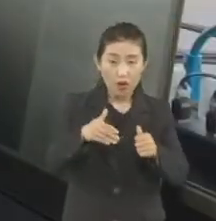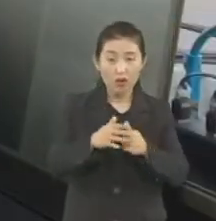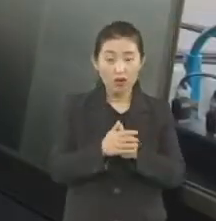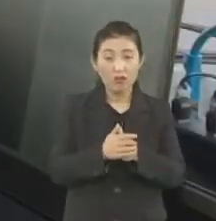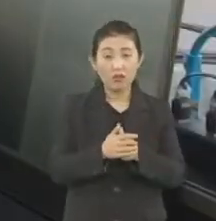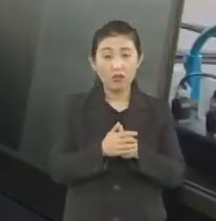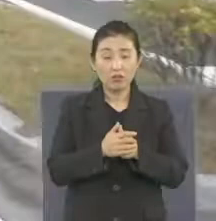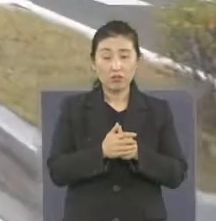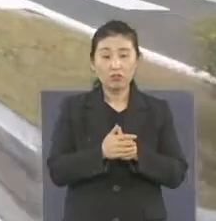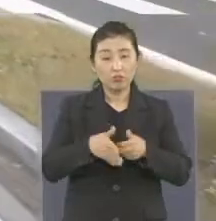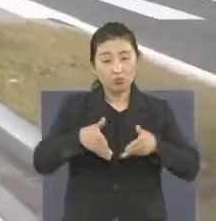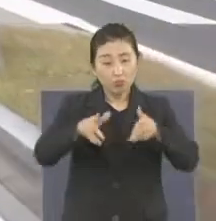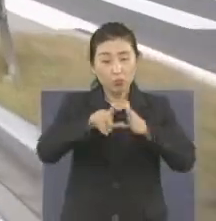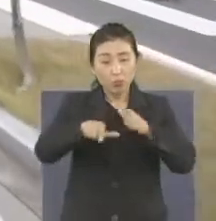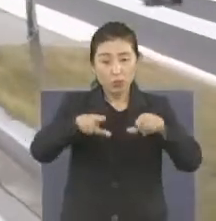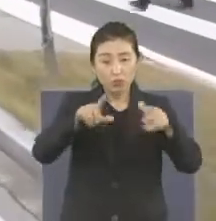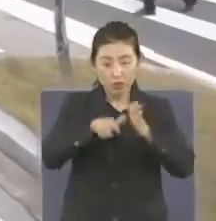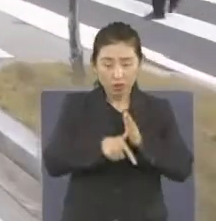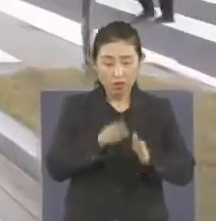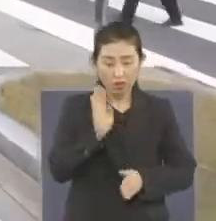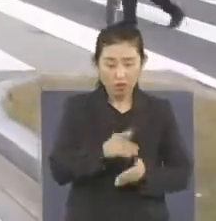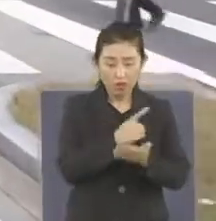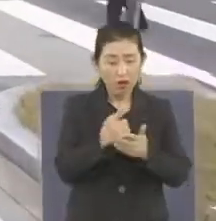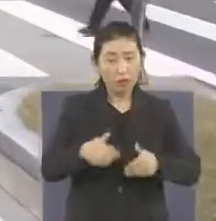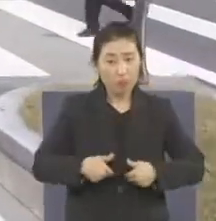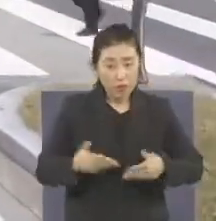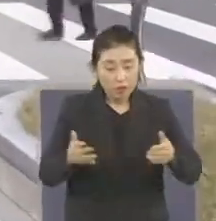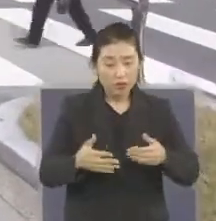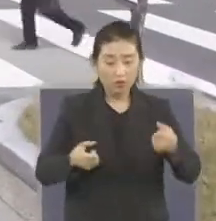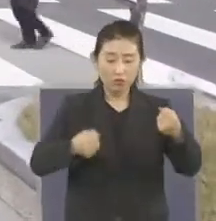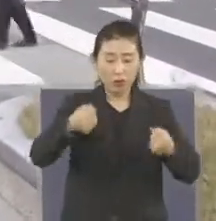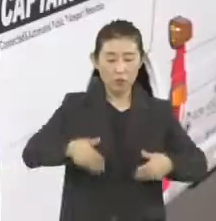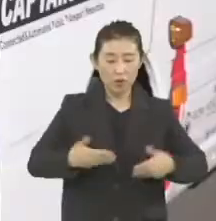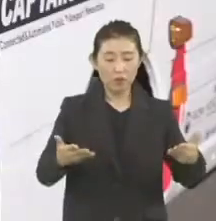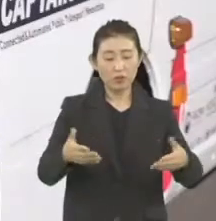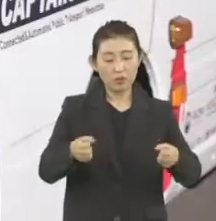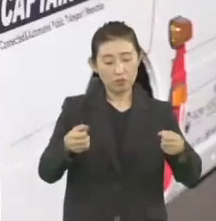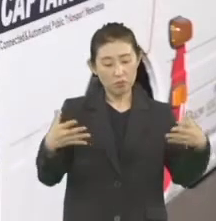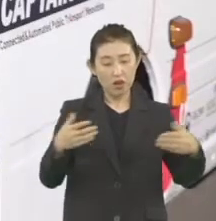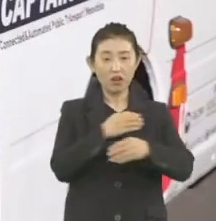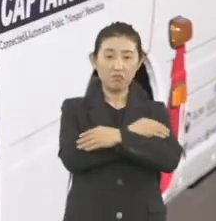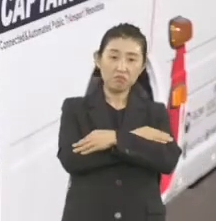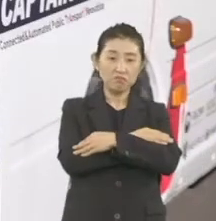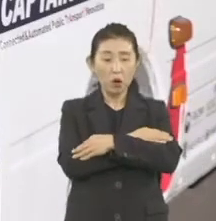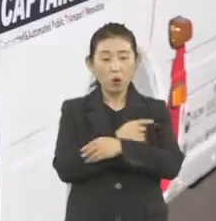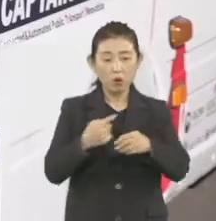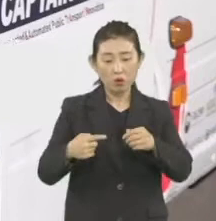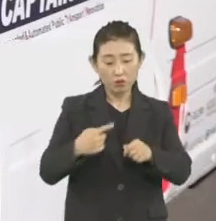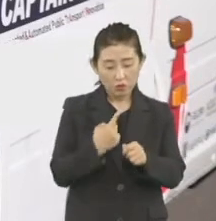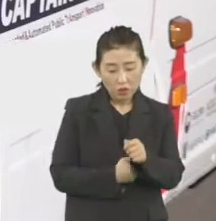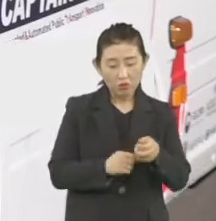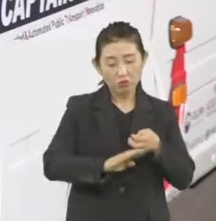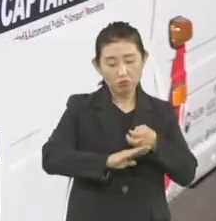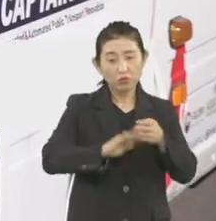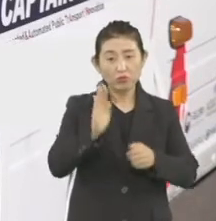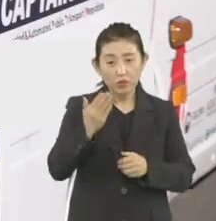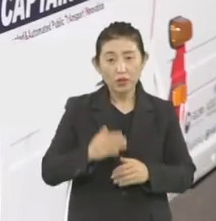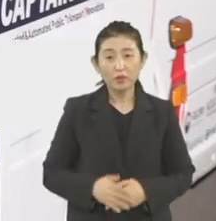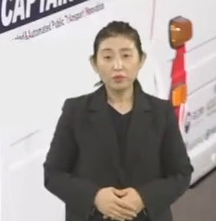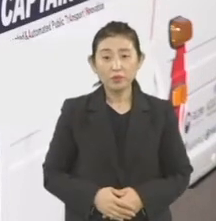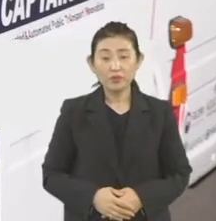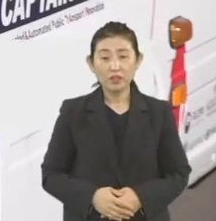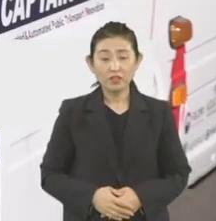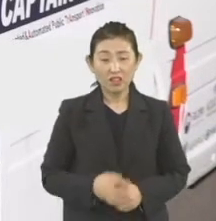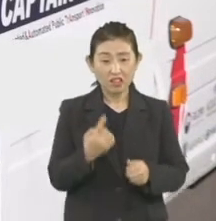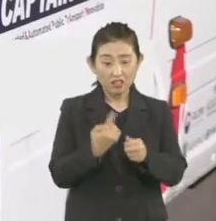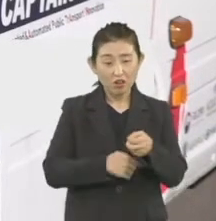잡을 필요도 속도를 조절할 필요도 없이 알아서 주행합니다. 자율주행 버스가 스스로 운전하는 것은 알고 있었지만